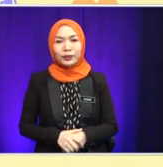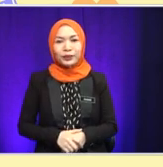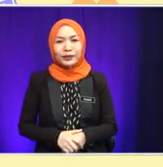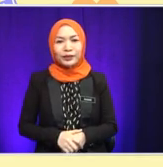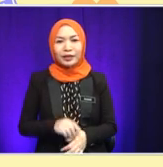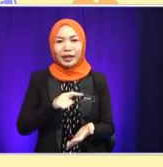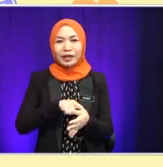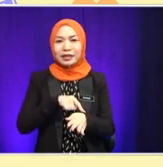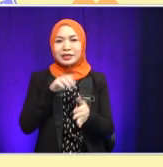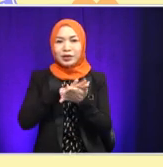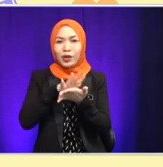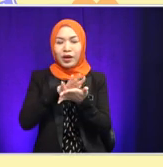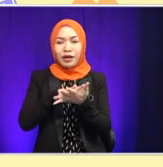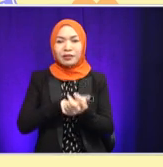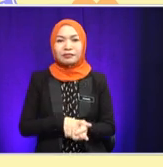Sebutkan